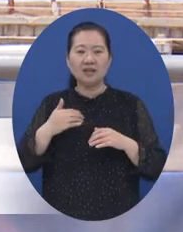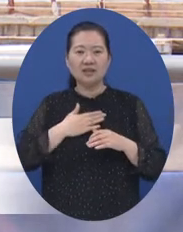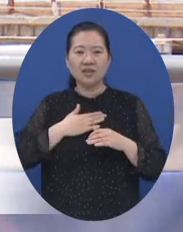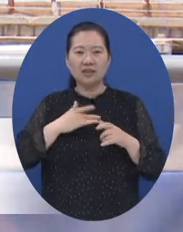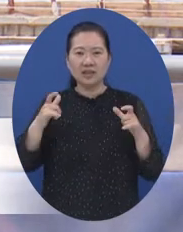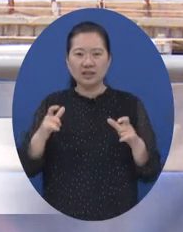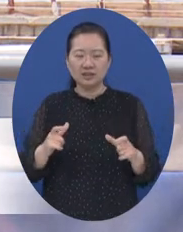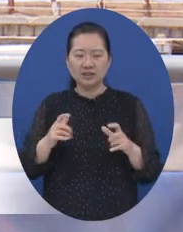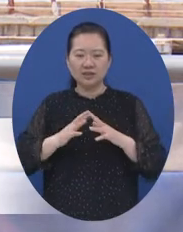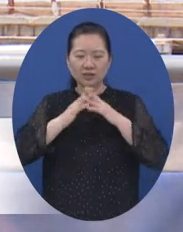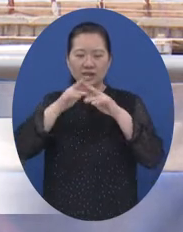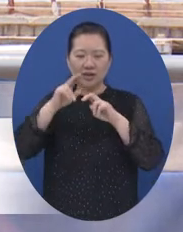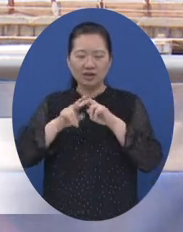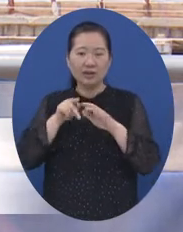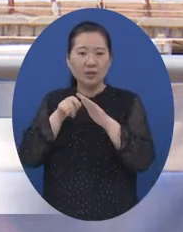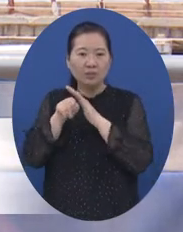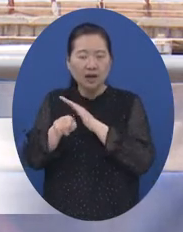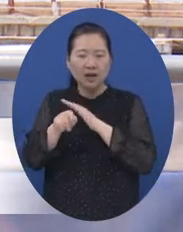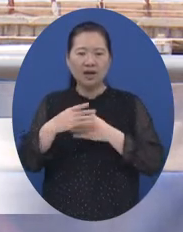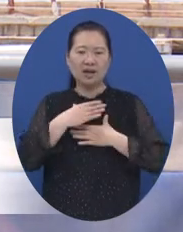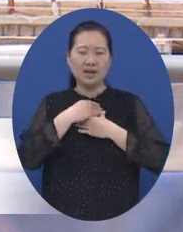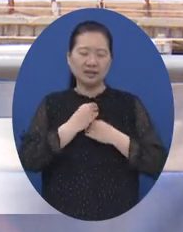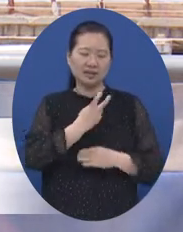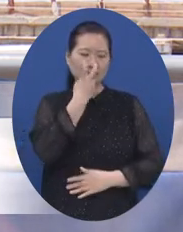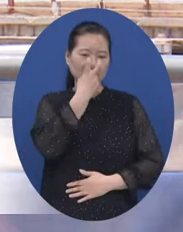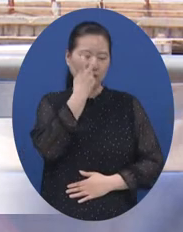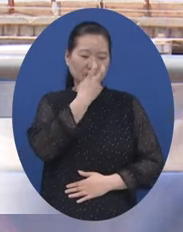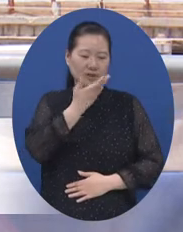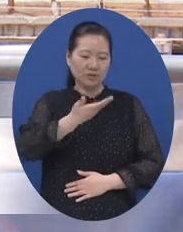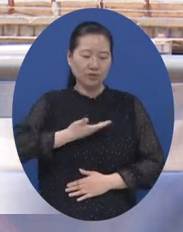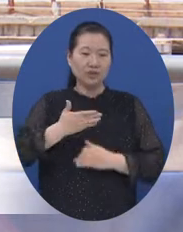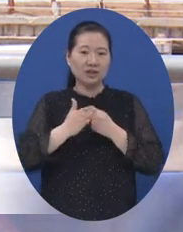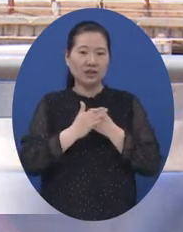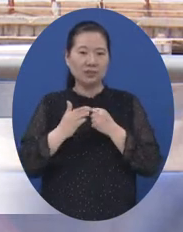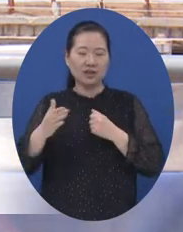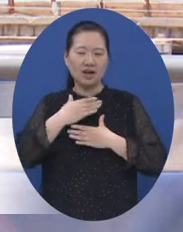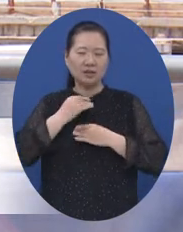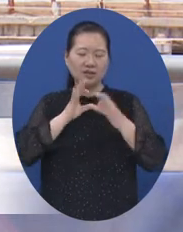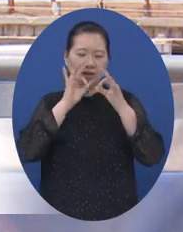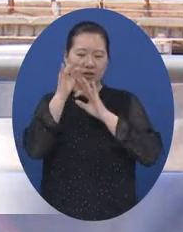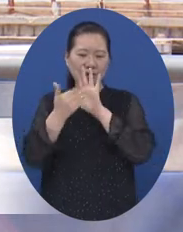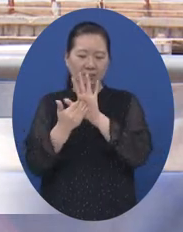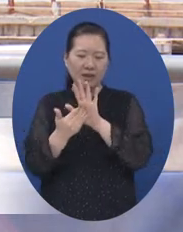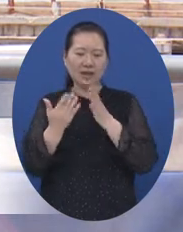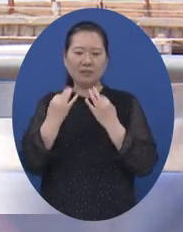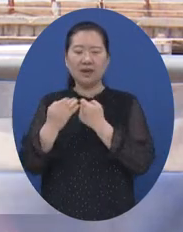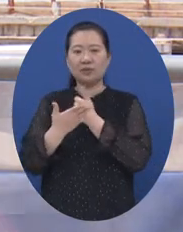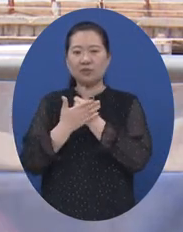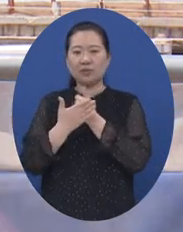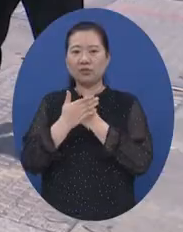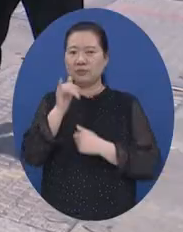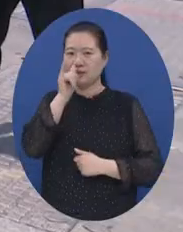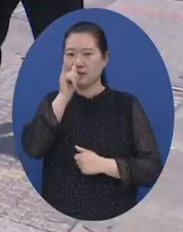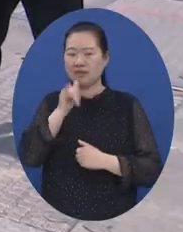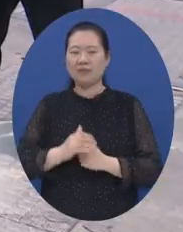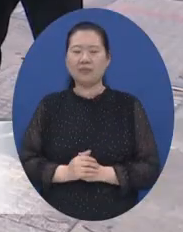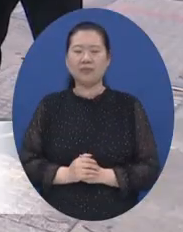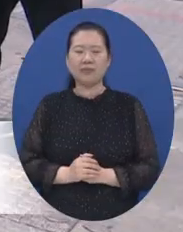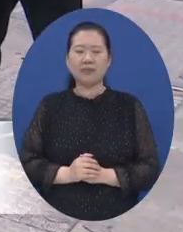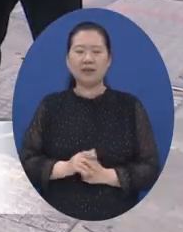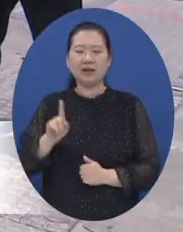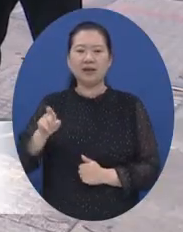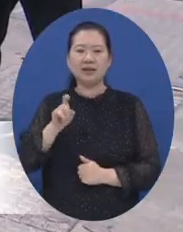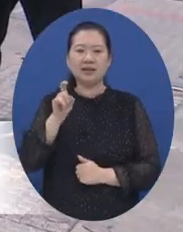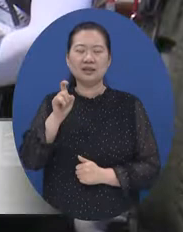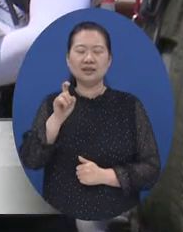그 공사 현장을 방문해서 이렇게 안전 점검을 해줘서 안전사고 예방에 많은 도움이 된것 같습니다.